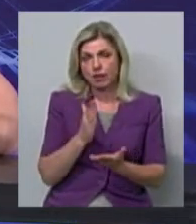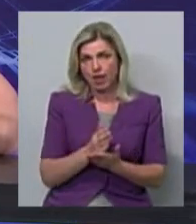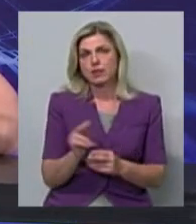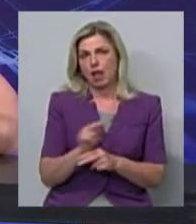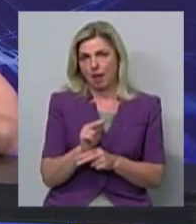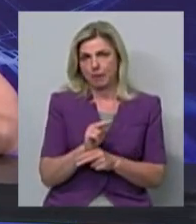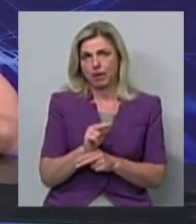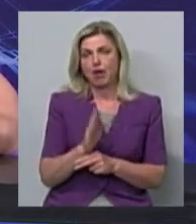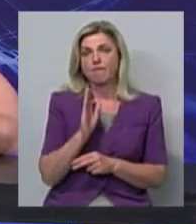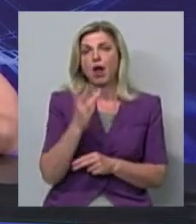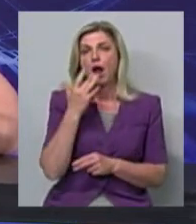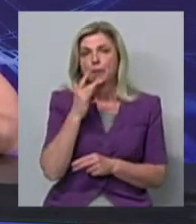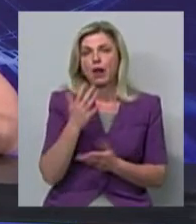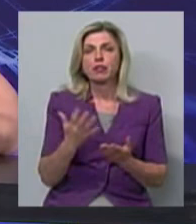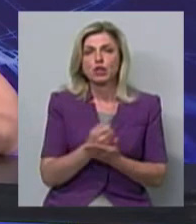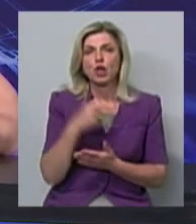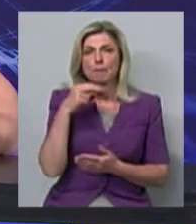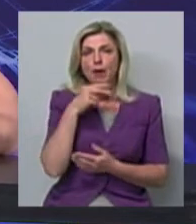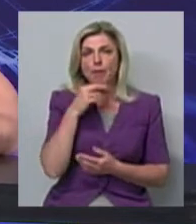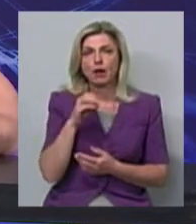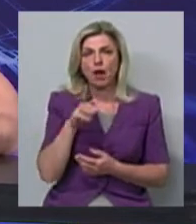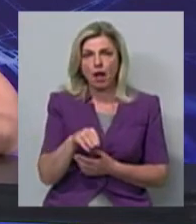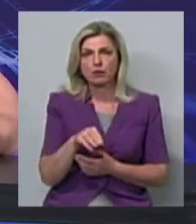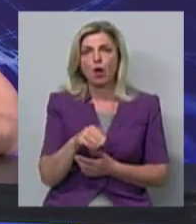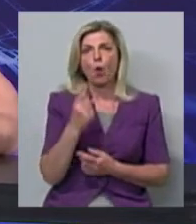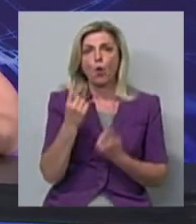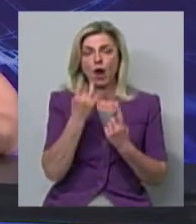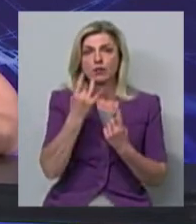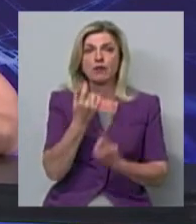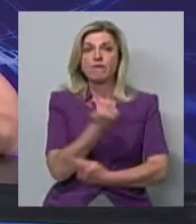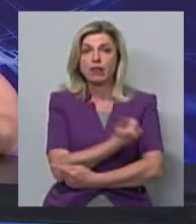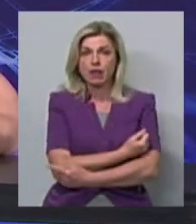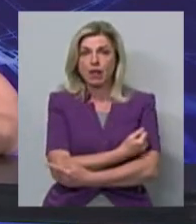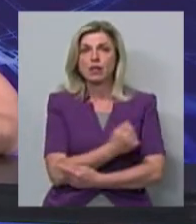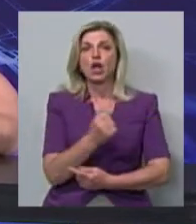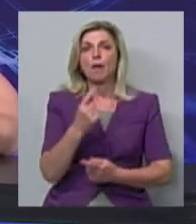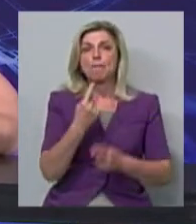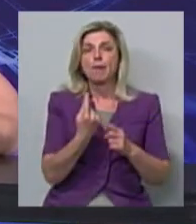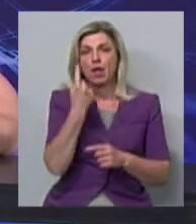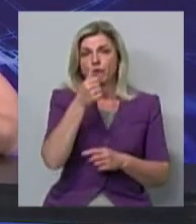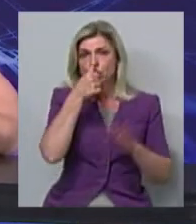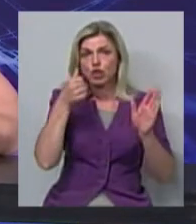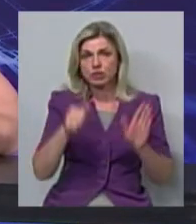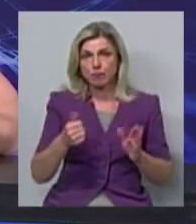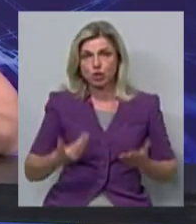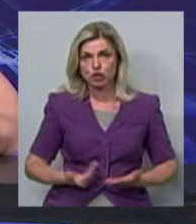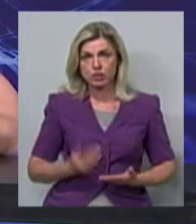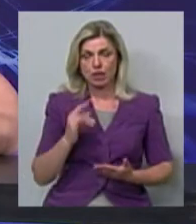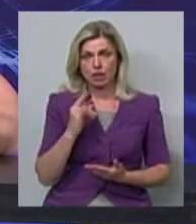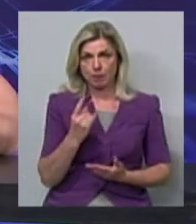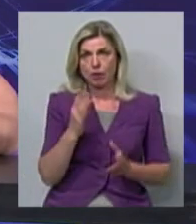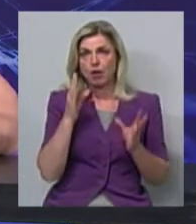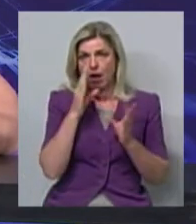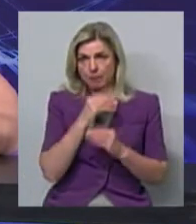Штатах нашли препарат, который, однократное введение которого в первое полугодие жизни ребенка позволяет